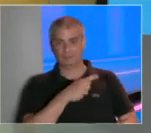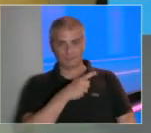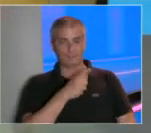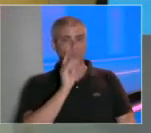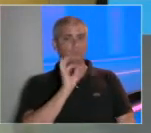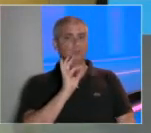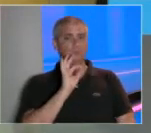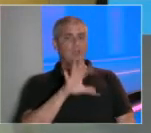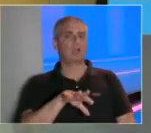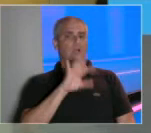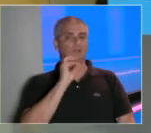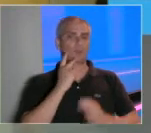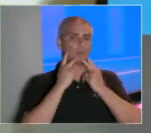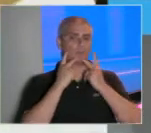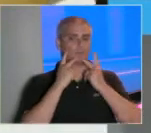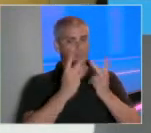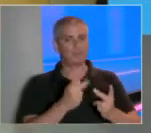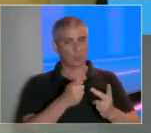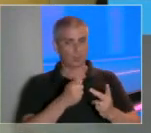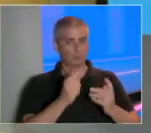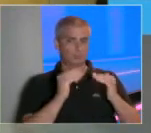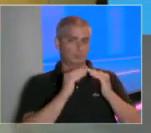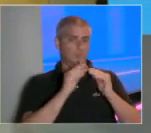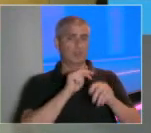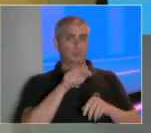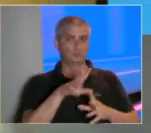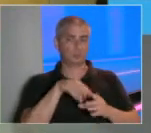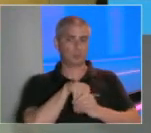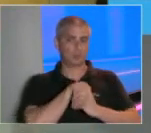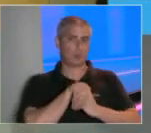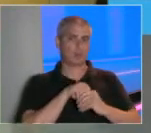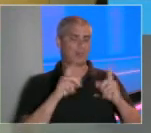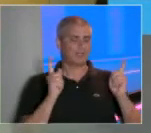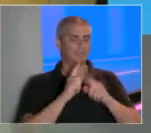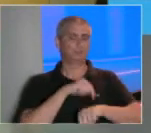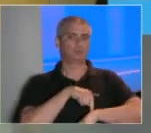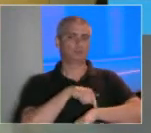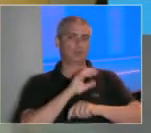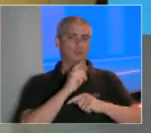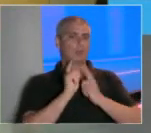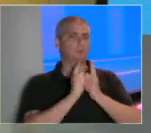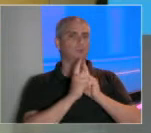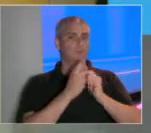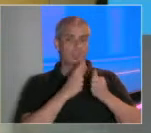על מנת למצוא פתרון הולם לסוגיה הזאת, כולל קיצור השעות במשמרת. לא הכל